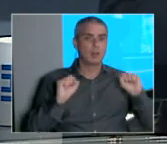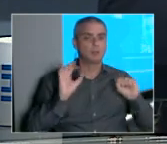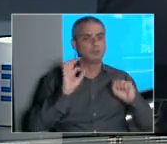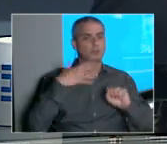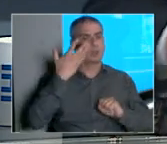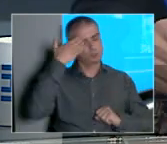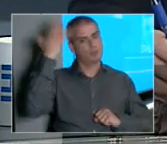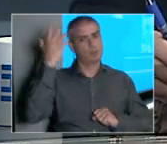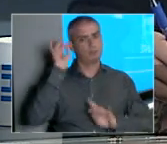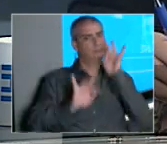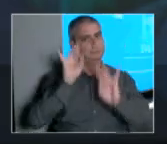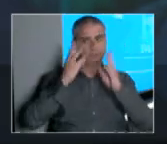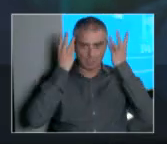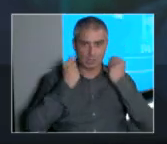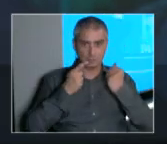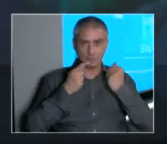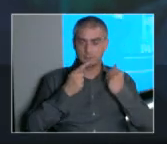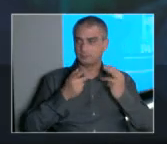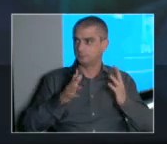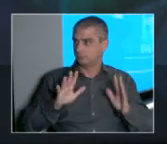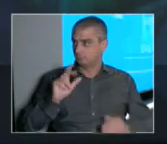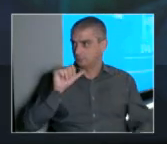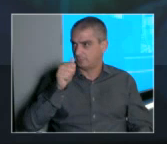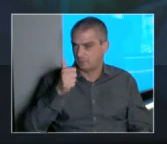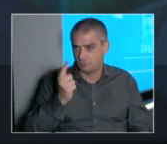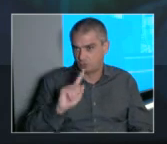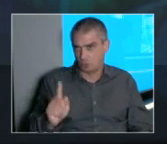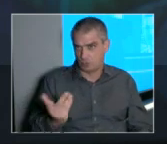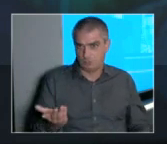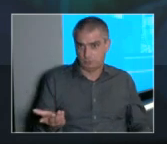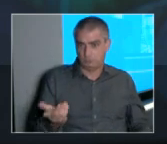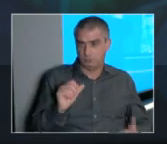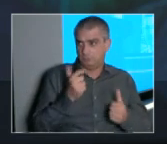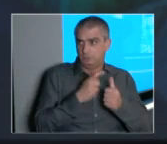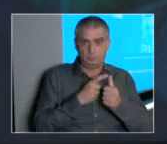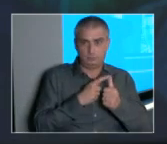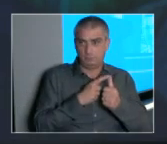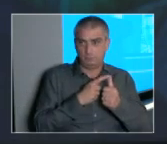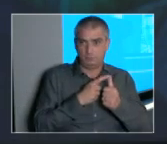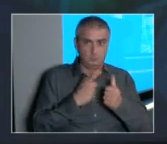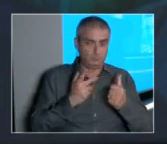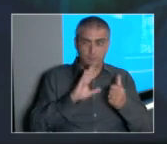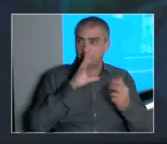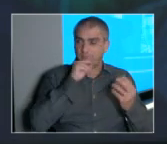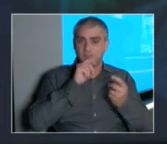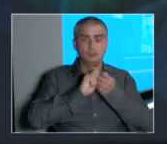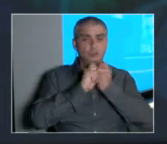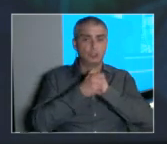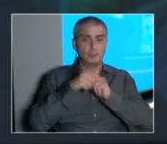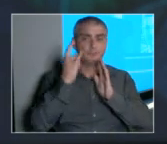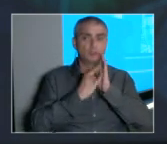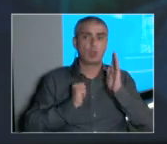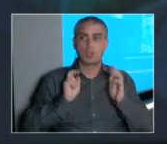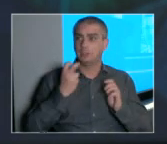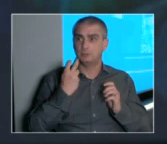כדי להיות פופולריים, חובטים בחרדים? קודם כל, אחד משמעי לא. א', כל מה שדובר על שינויים בחוק